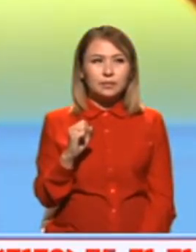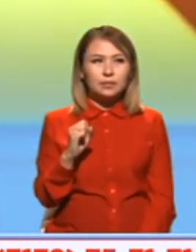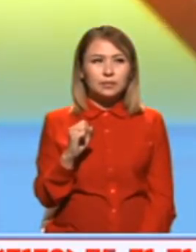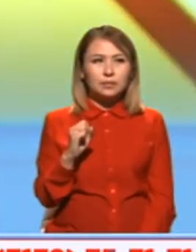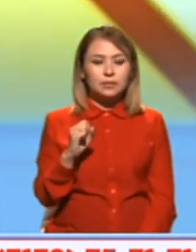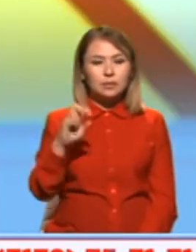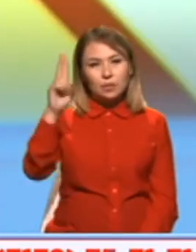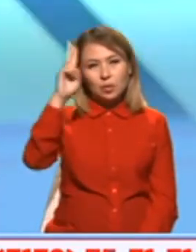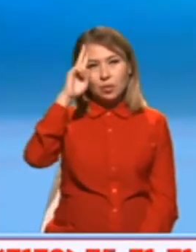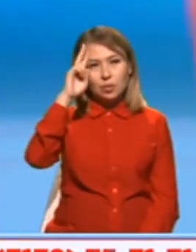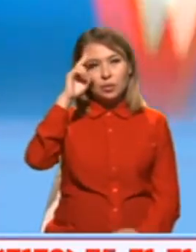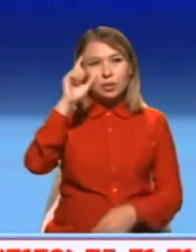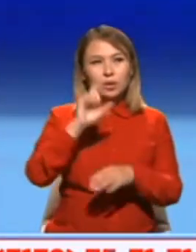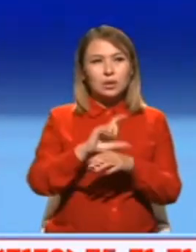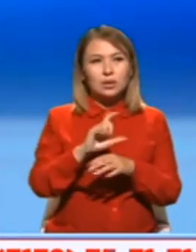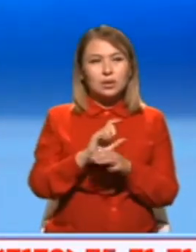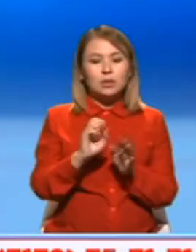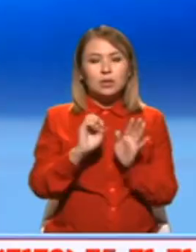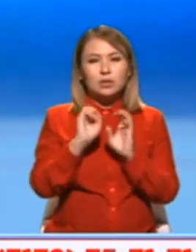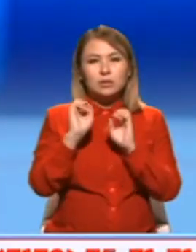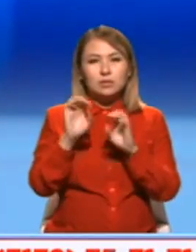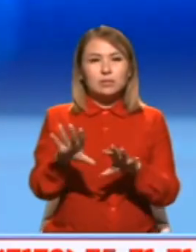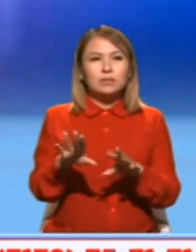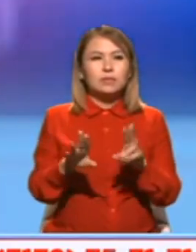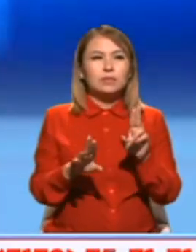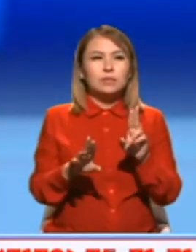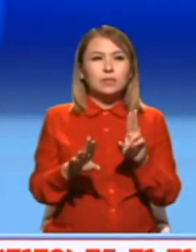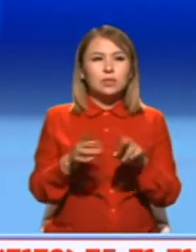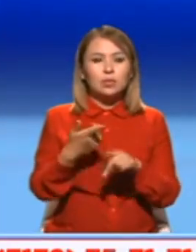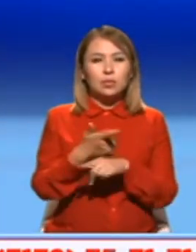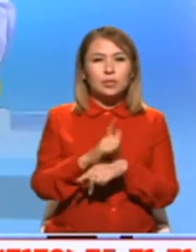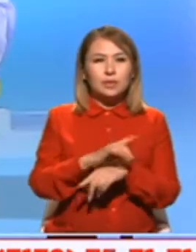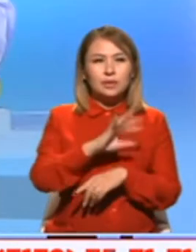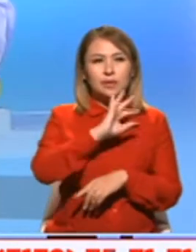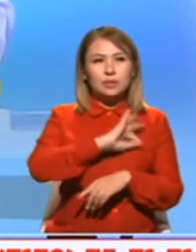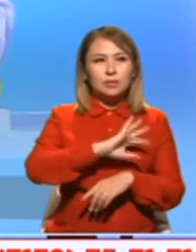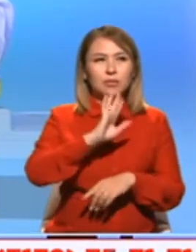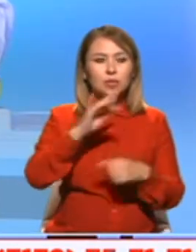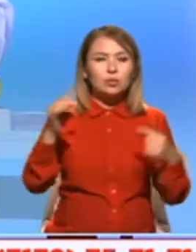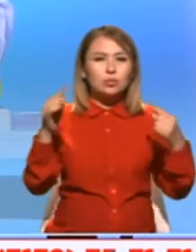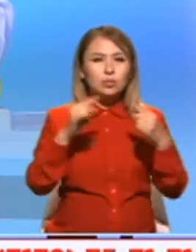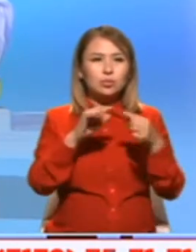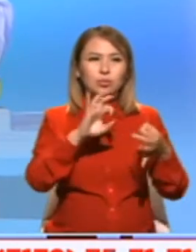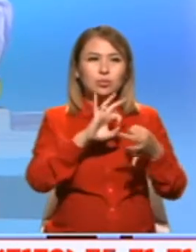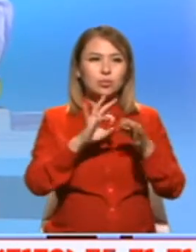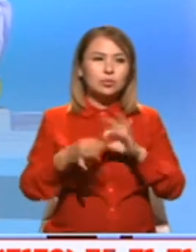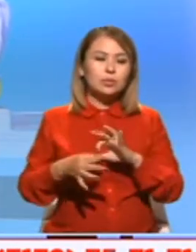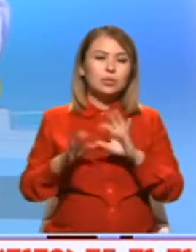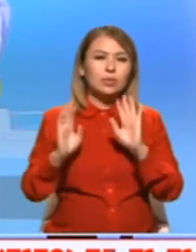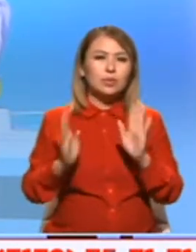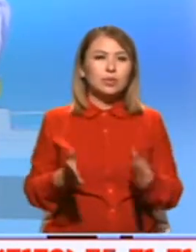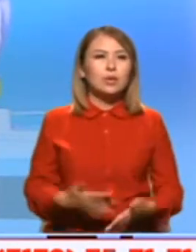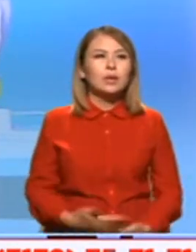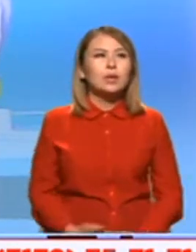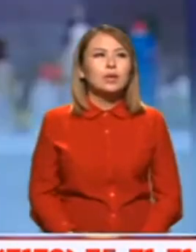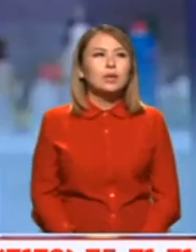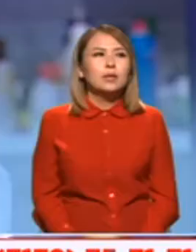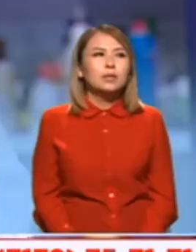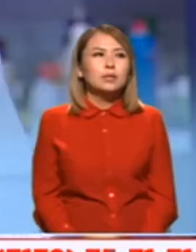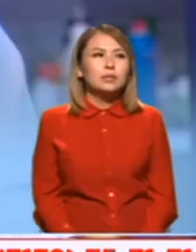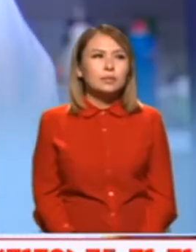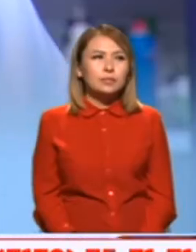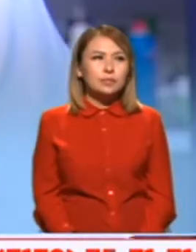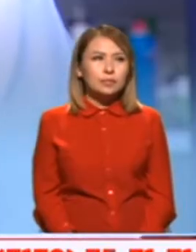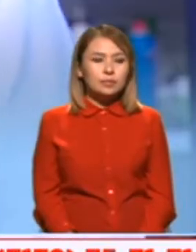тапсырасыз. Зәр анализі Ничипаренко әдісі бойынша тапсырса өте тиімді болады. Сол кезде біз нақтырақ анықтайтын боламыз. Анемияның анық белгісі